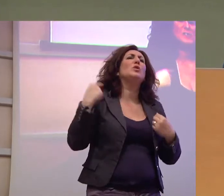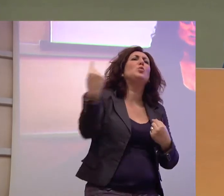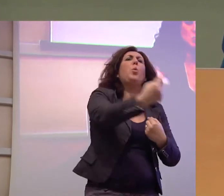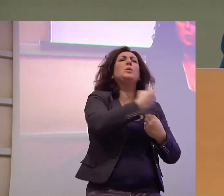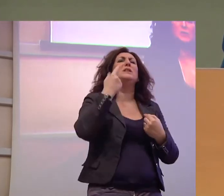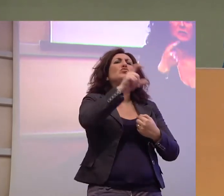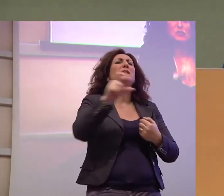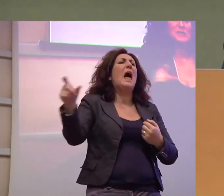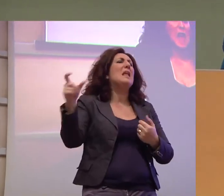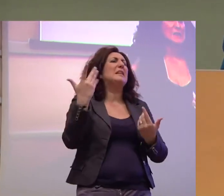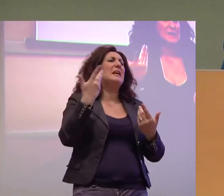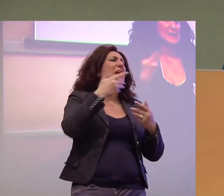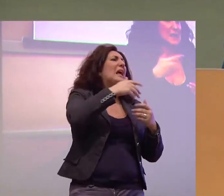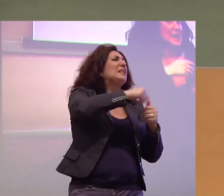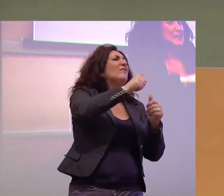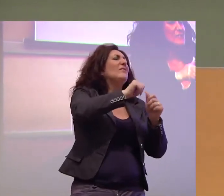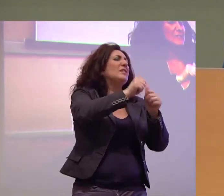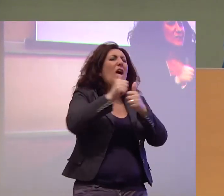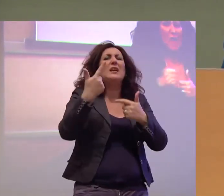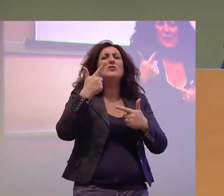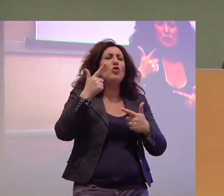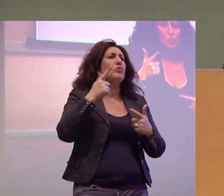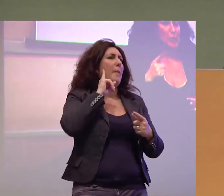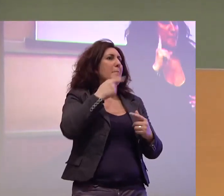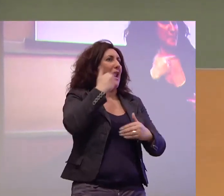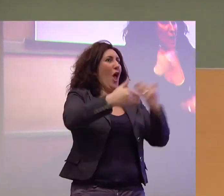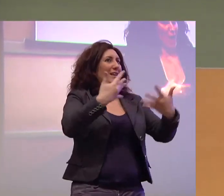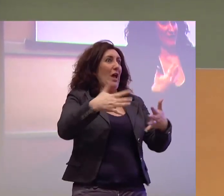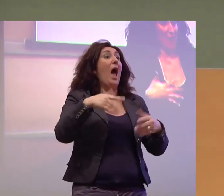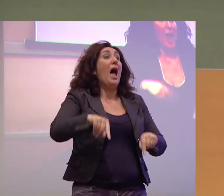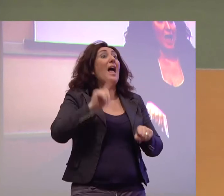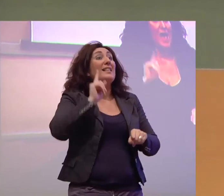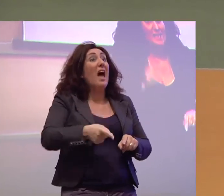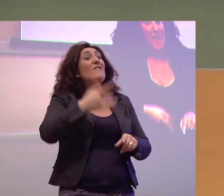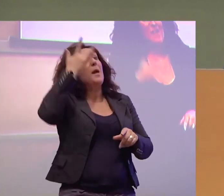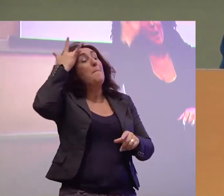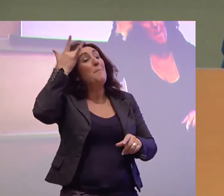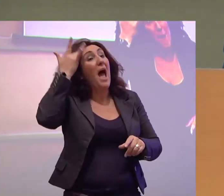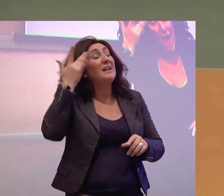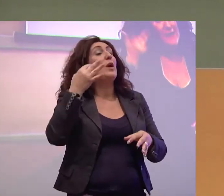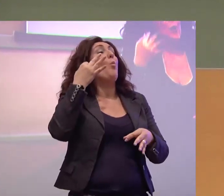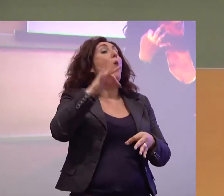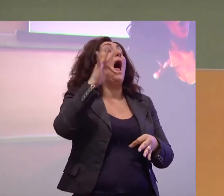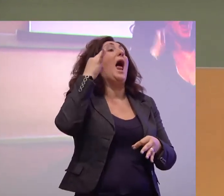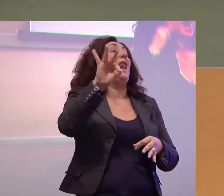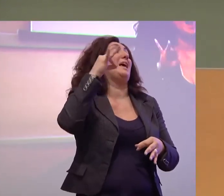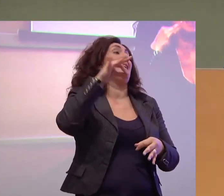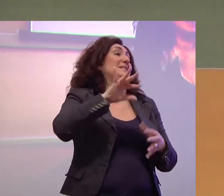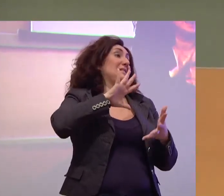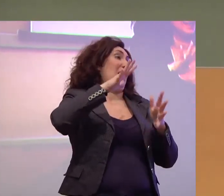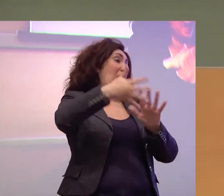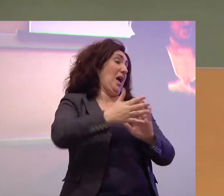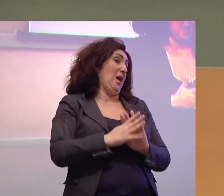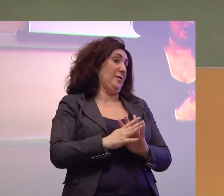indistintamente. Dobbiamo avere la capacità di migliorarlo dal punto di vista qualitativo. Un'ultima